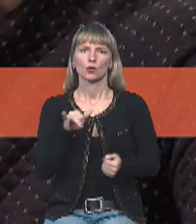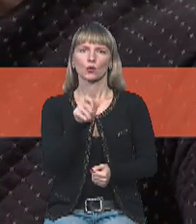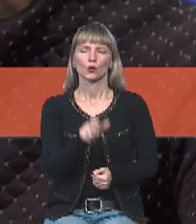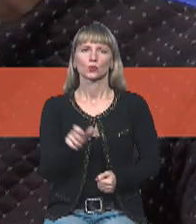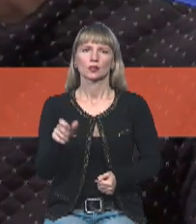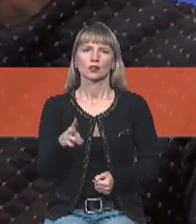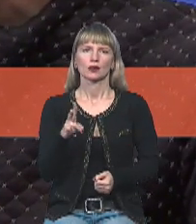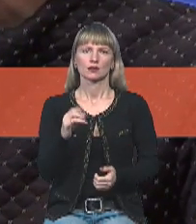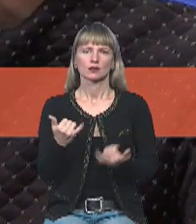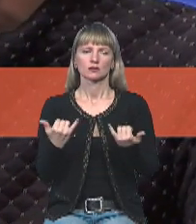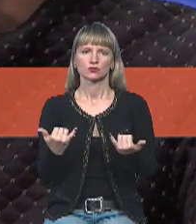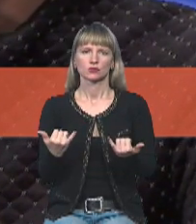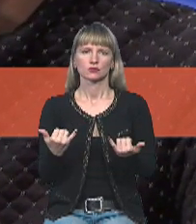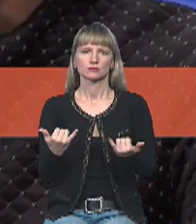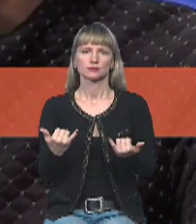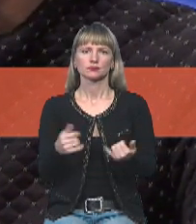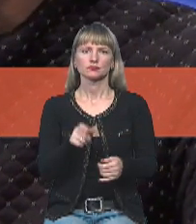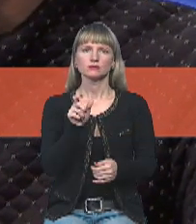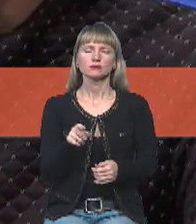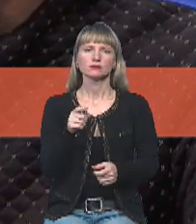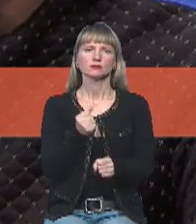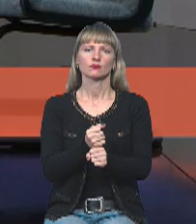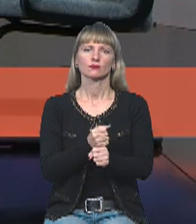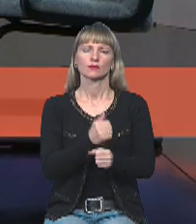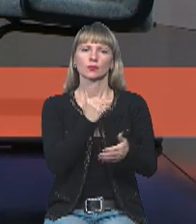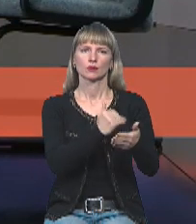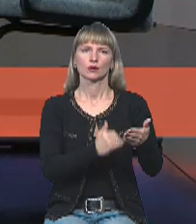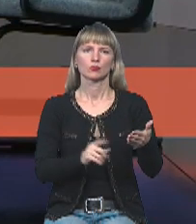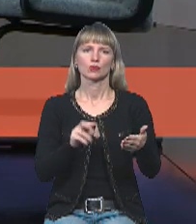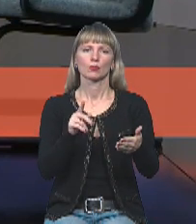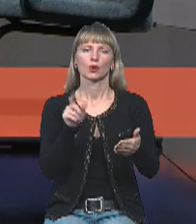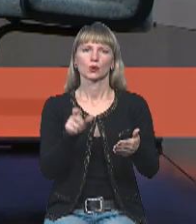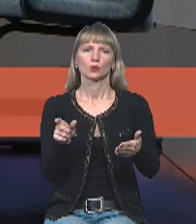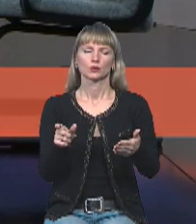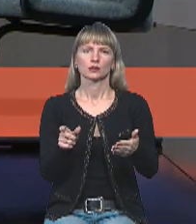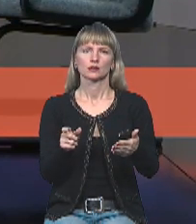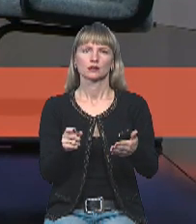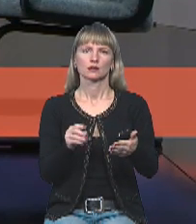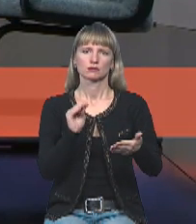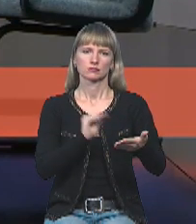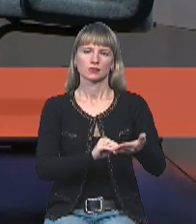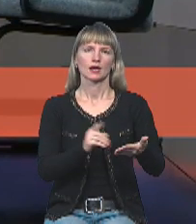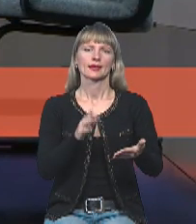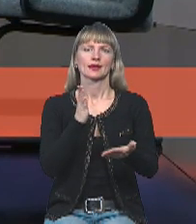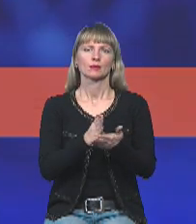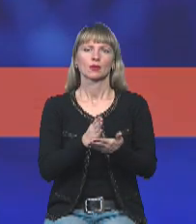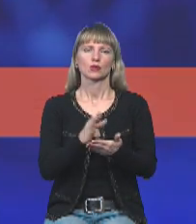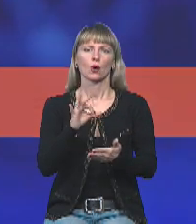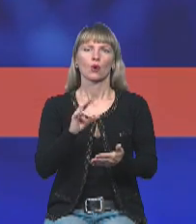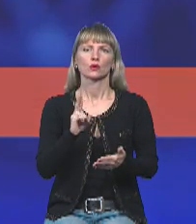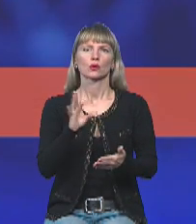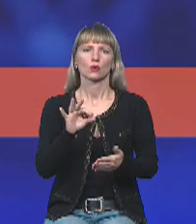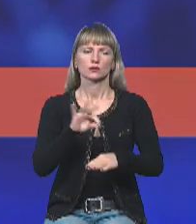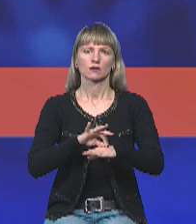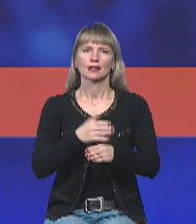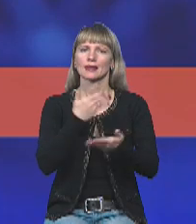людей на даному етапі. Люди, він розробив програму, щоб звертались люди, які мають онкологічні захворювання. Він сказав, немає родини, з якої